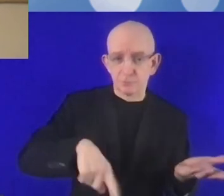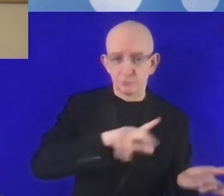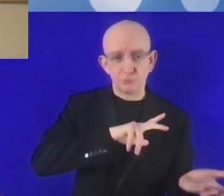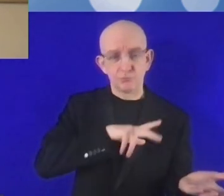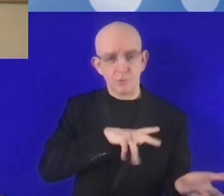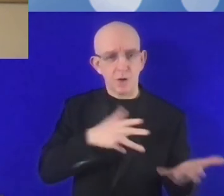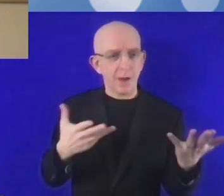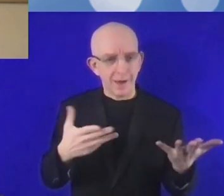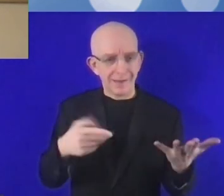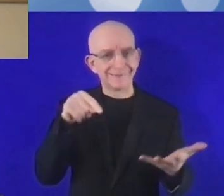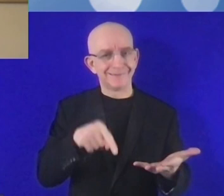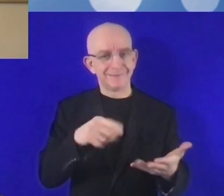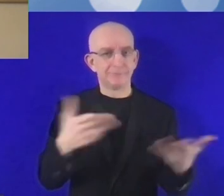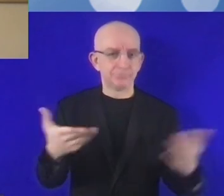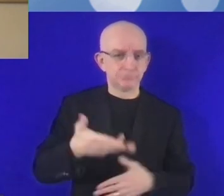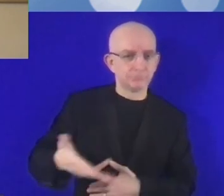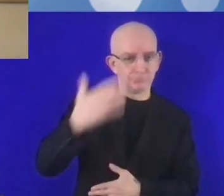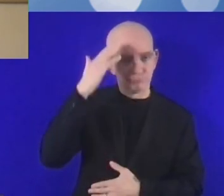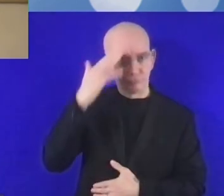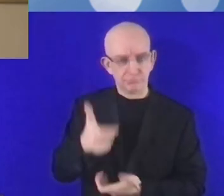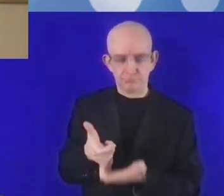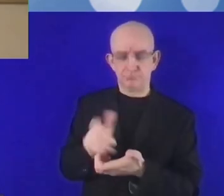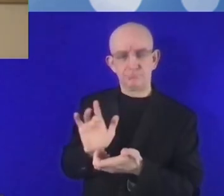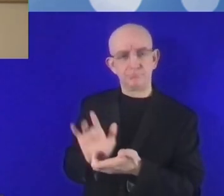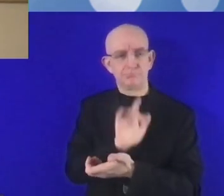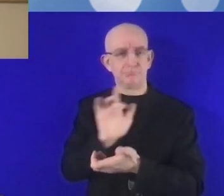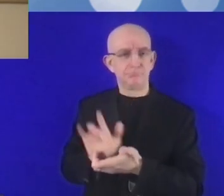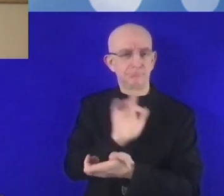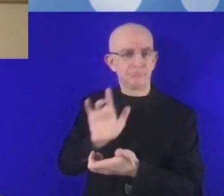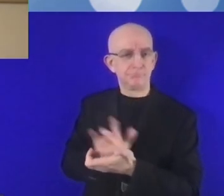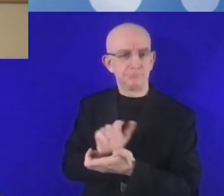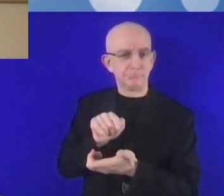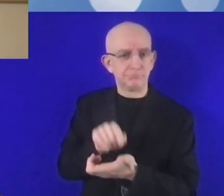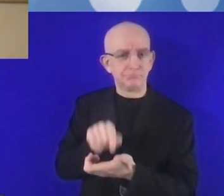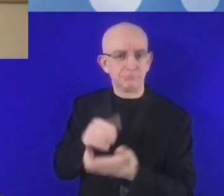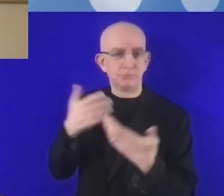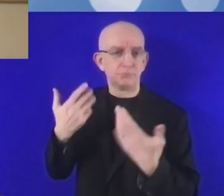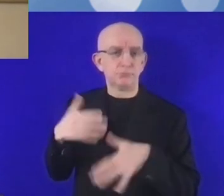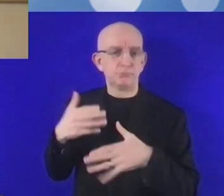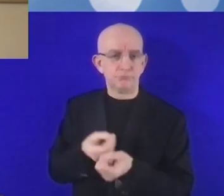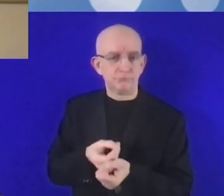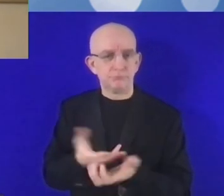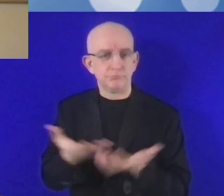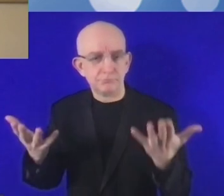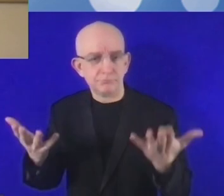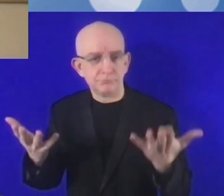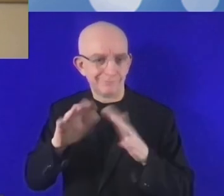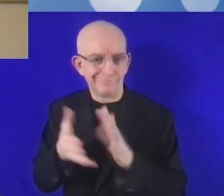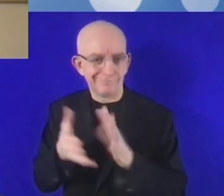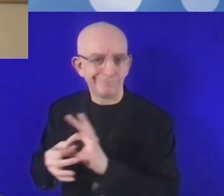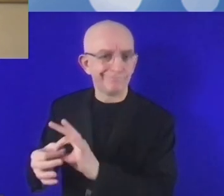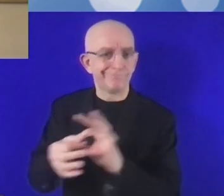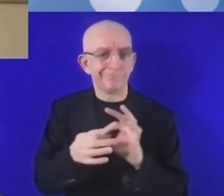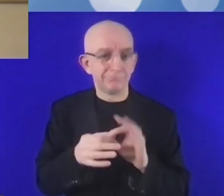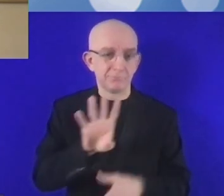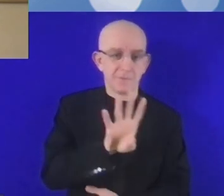社会进行很好的变革，在此我们可以看见，在有的市场